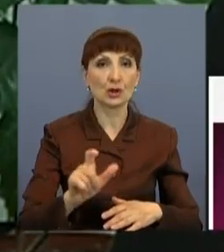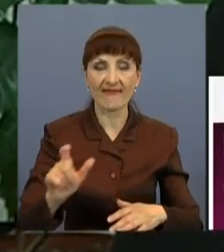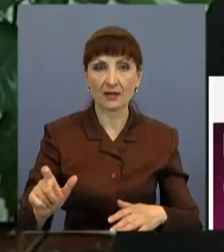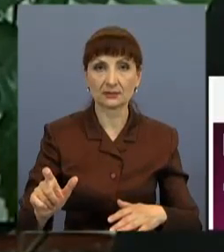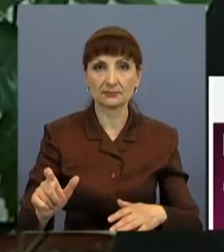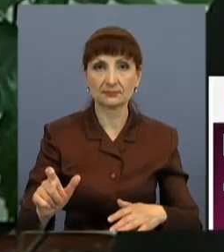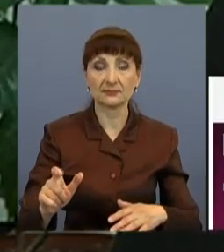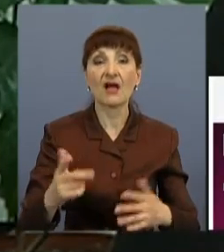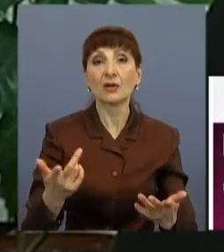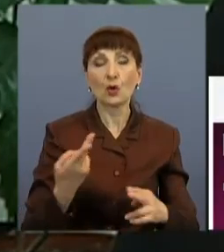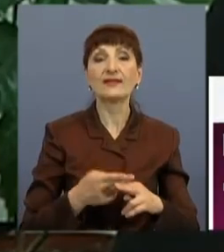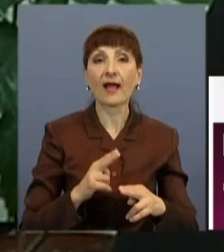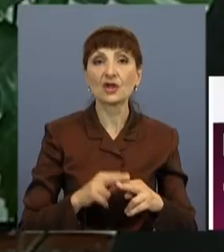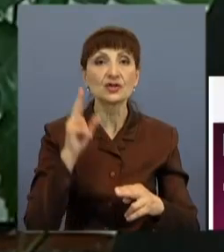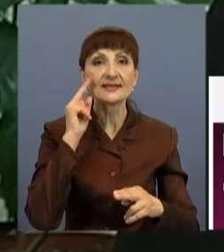лицам. Но это, конечно, цифра